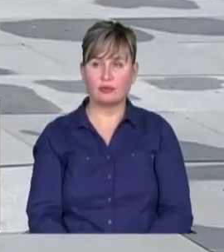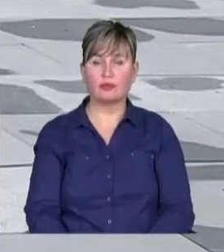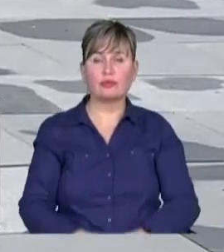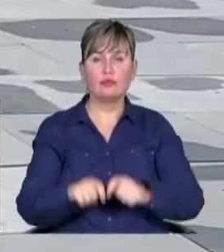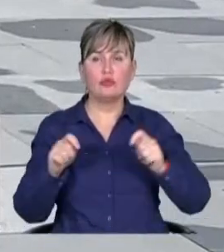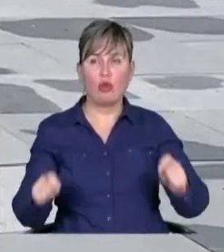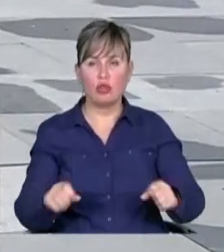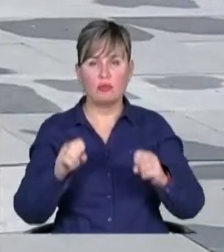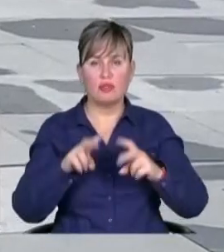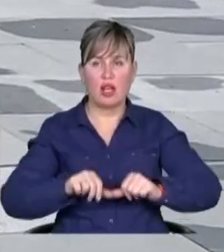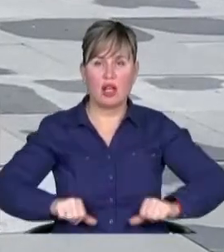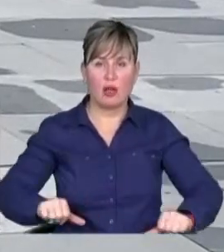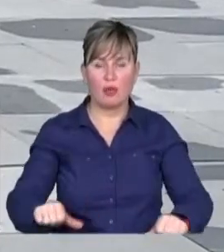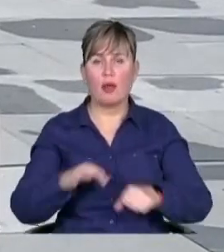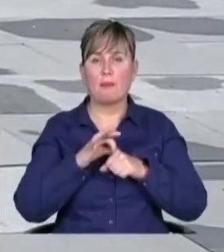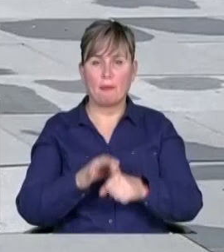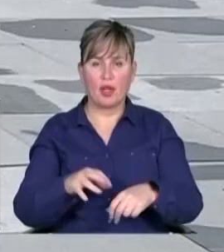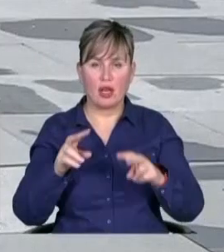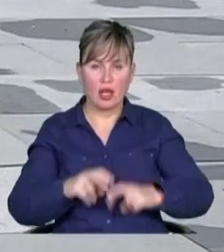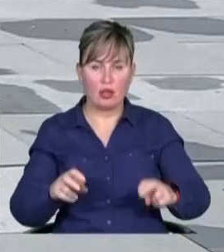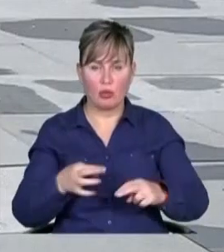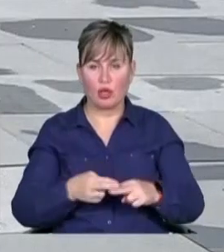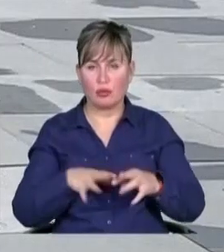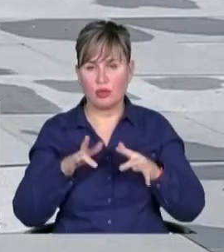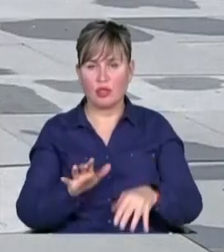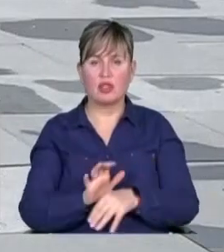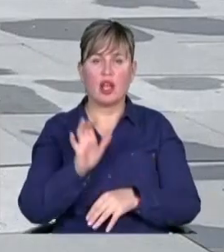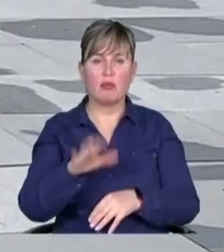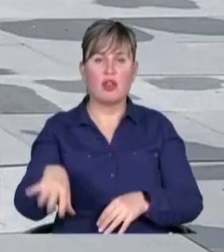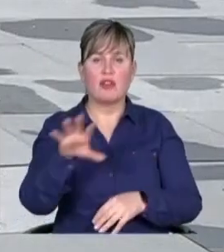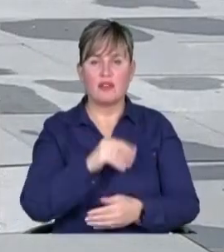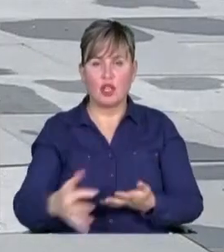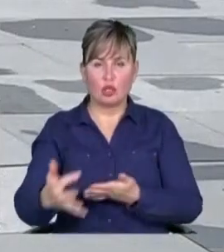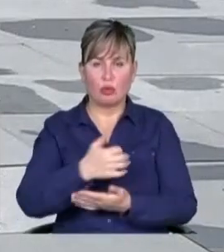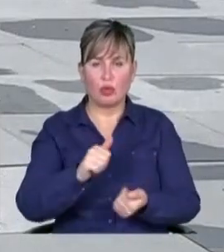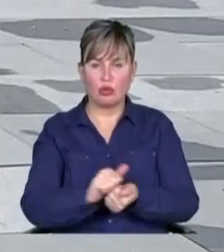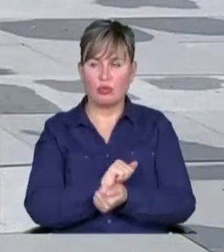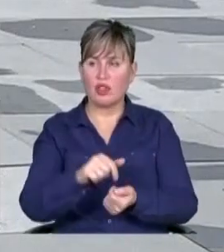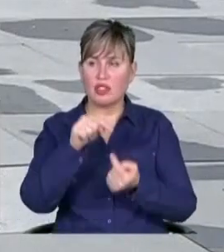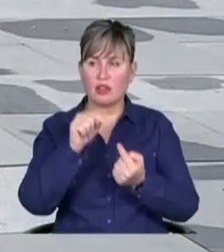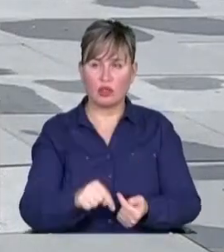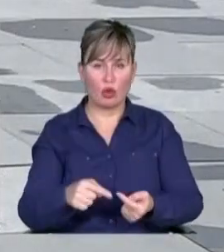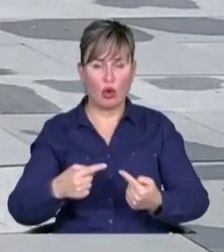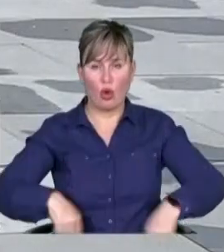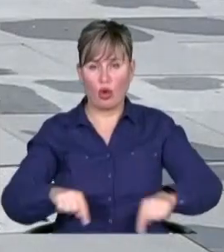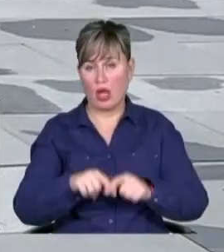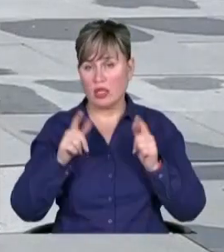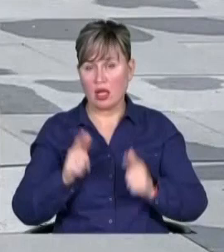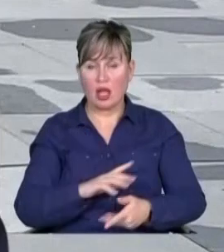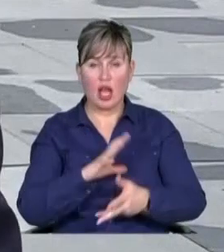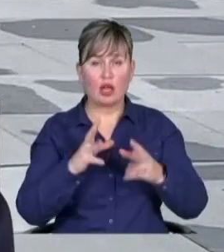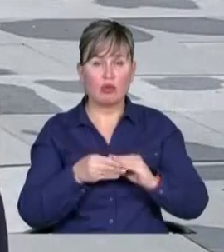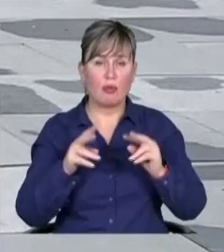Созданная специальная комиссия провела расследование по данному делу и направила все собранные документы в соответствующие органы. Согласно